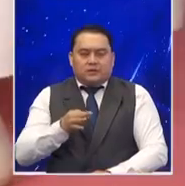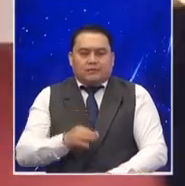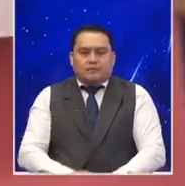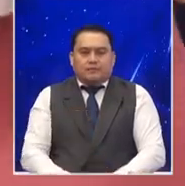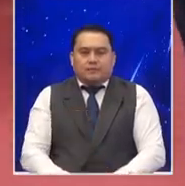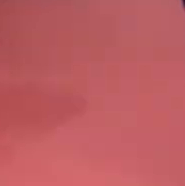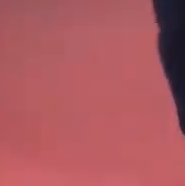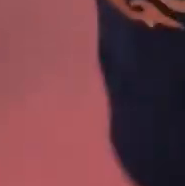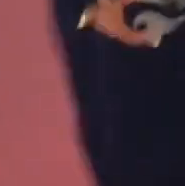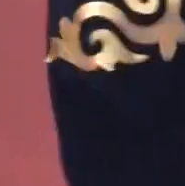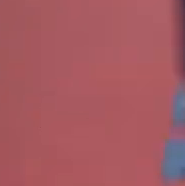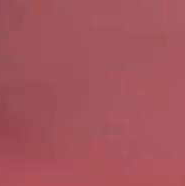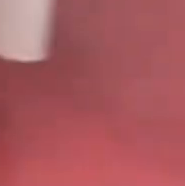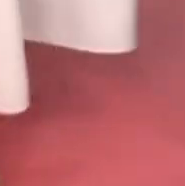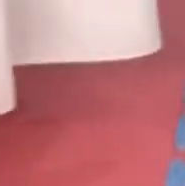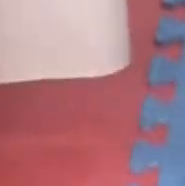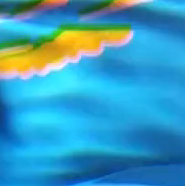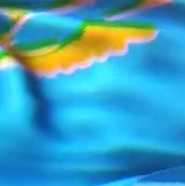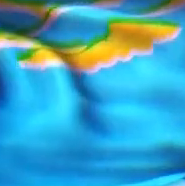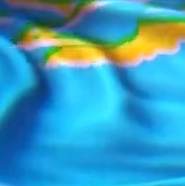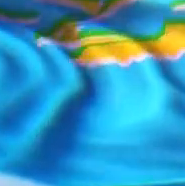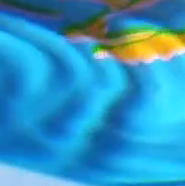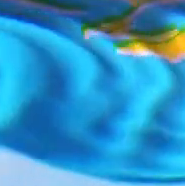Аделя Кжаркенова, Ербол Атантелов, телеканал «Жетсу».